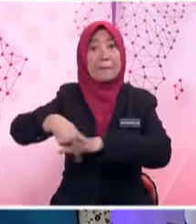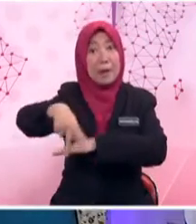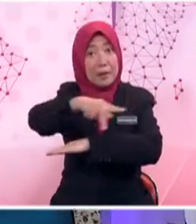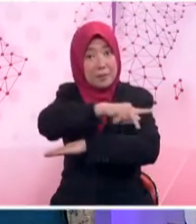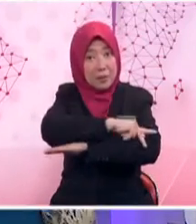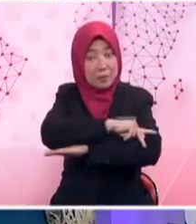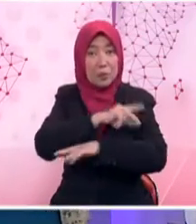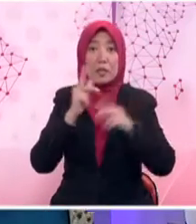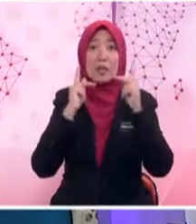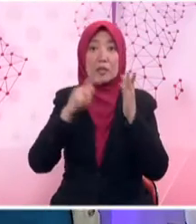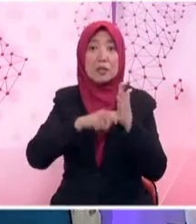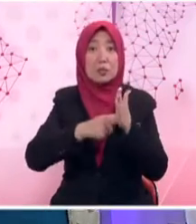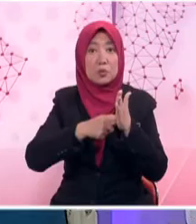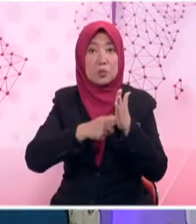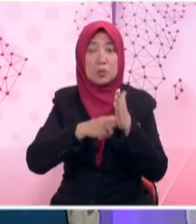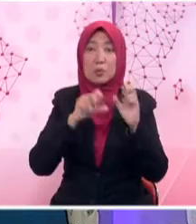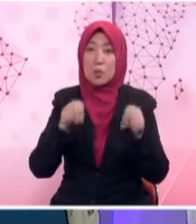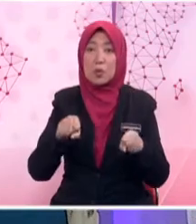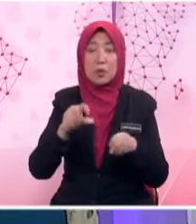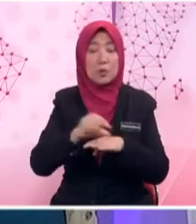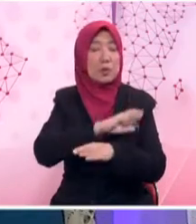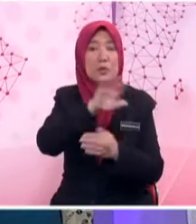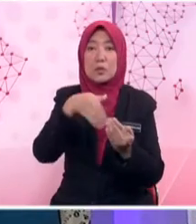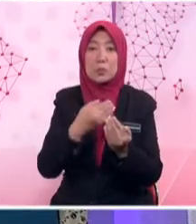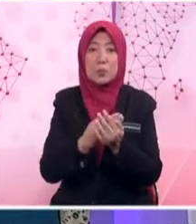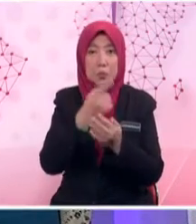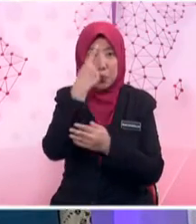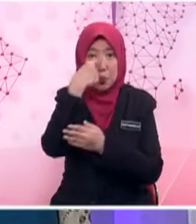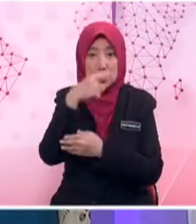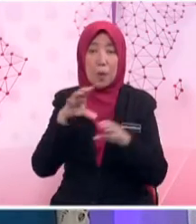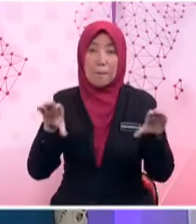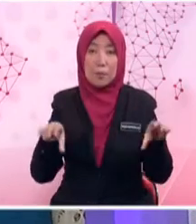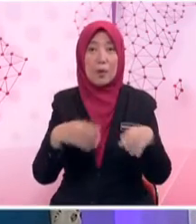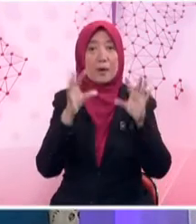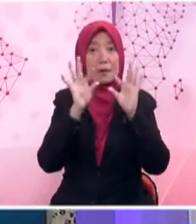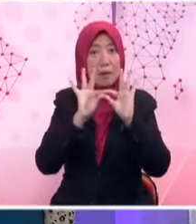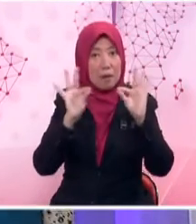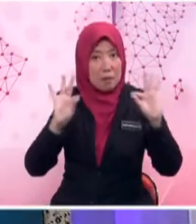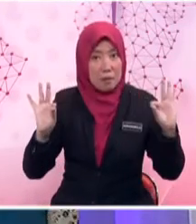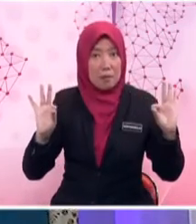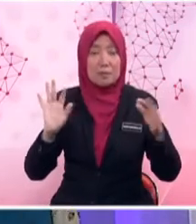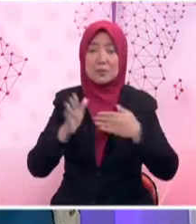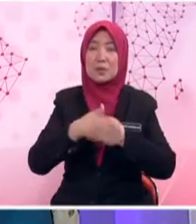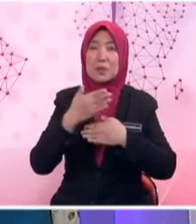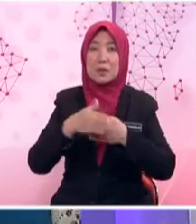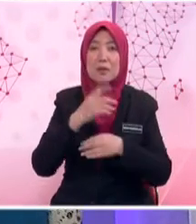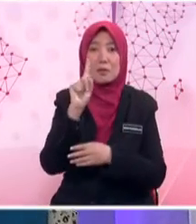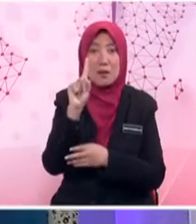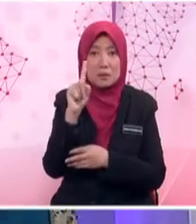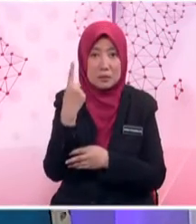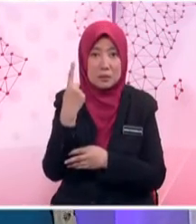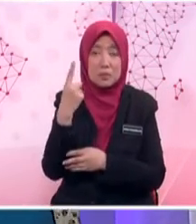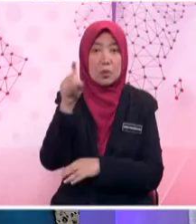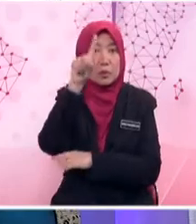kunci kita ni semuanya kita boleh gunakan untuk membina ayat. Bukannya susah untuk membina ayat. Sebenarnya mudah. Bila kita bertanya